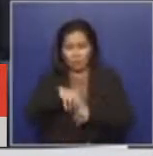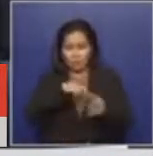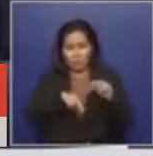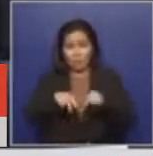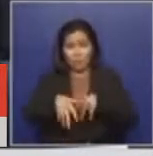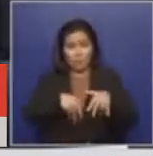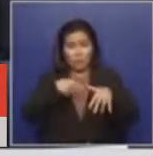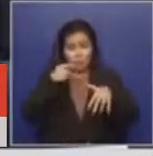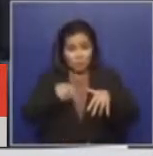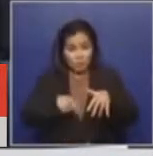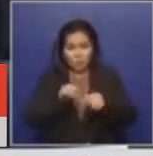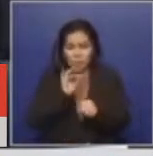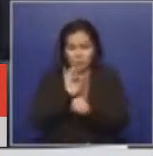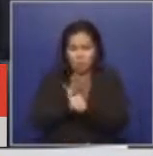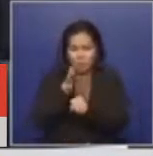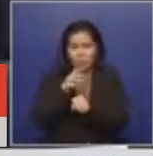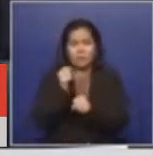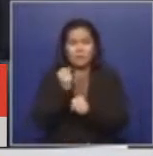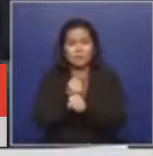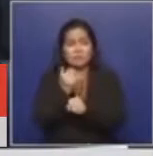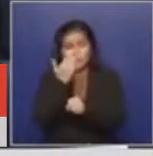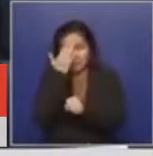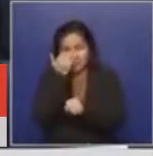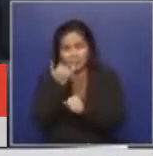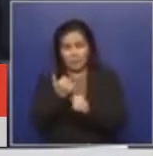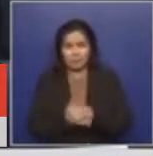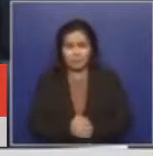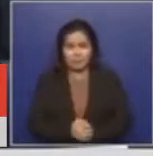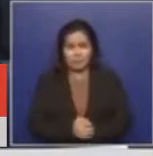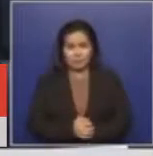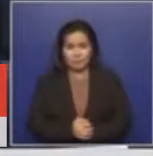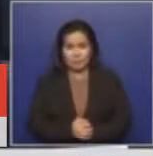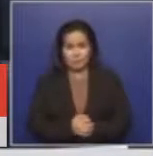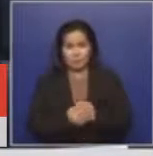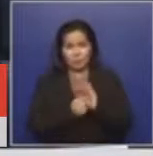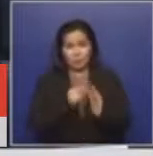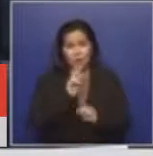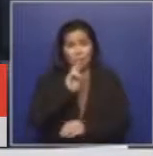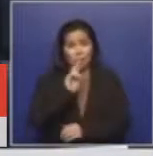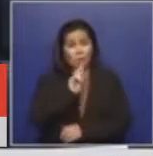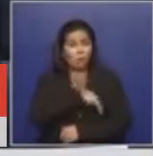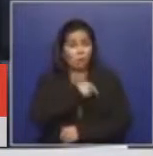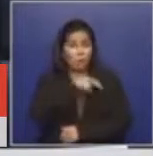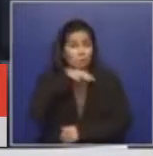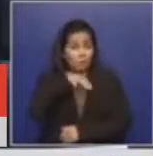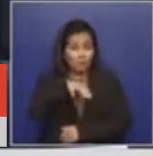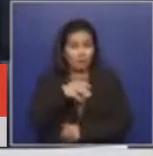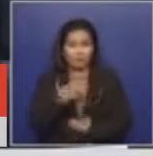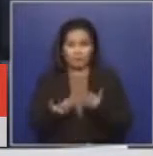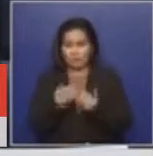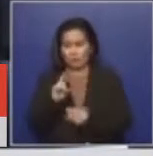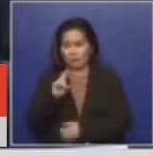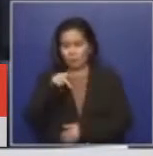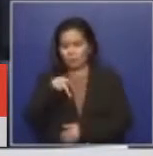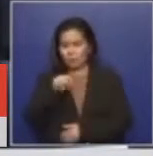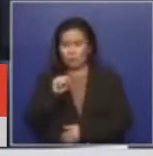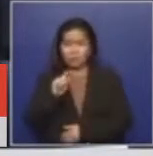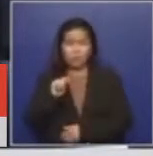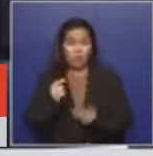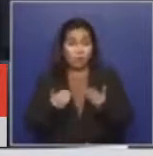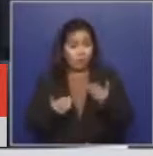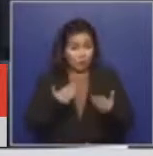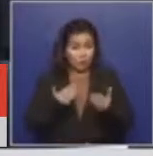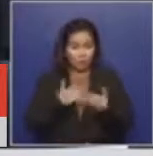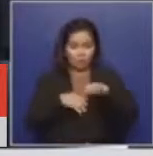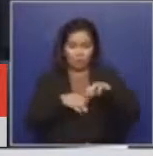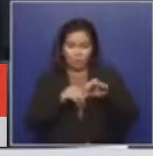ไม่จะเป็นโรงพยาบาลหรือรปภ.สต.ที่จะเป็นหน่วยงานหลักที่จะทำให้งบประมาณด้านการที่จะส่งเส